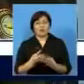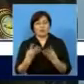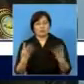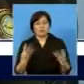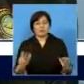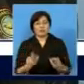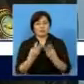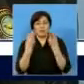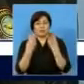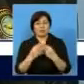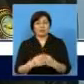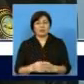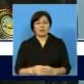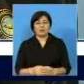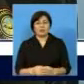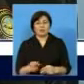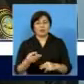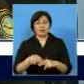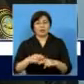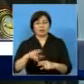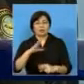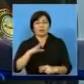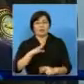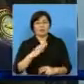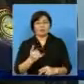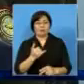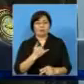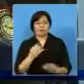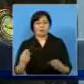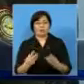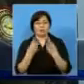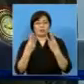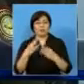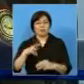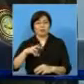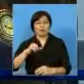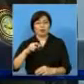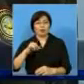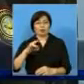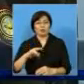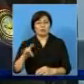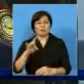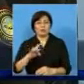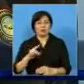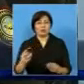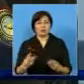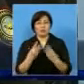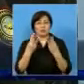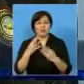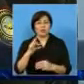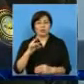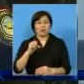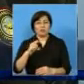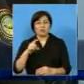пожарами. Это был у нас пожар в Мугалжарском районе, горел резервуар